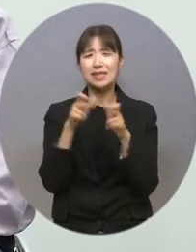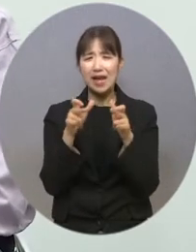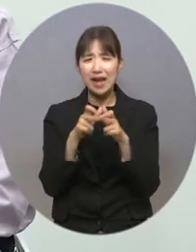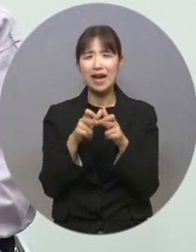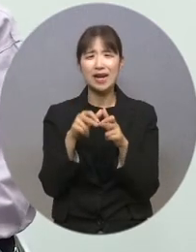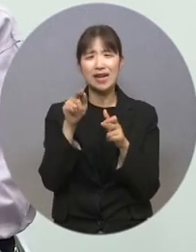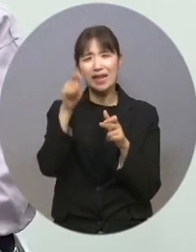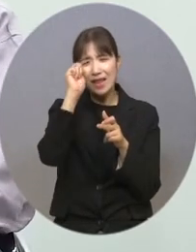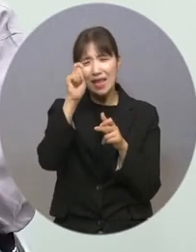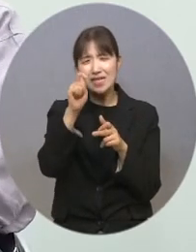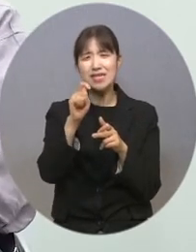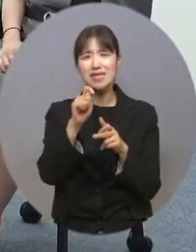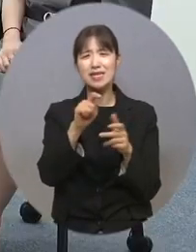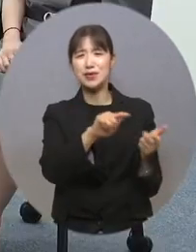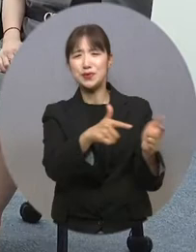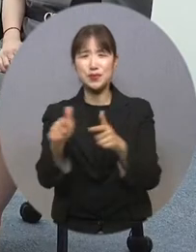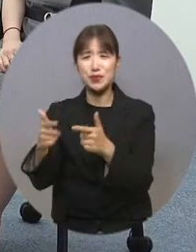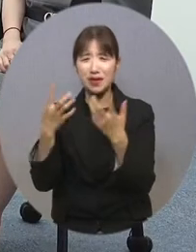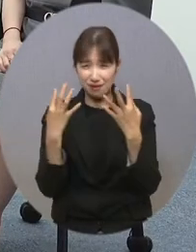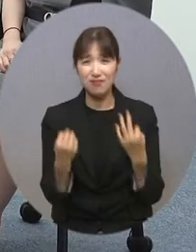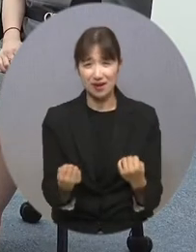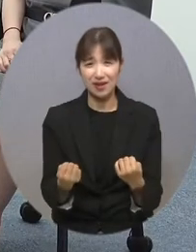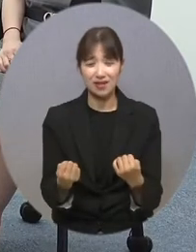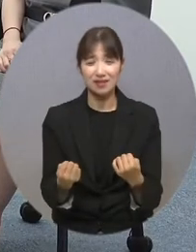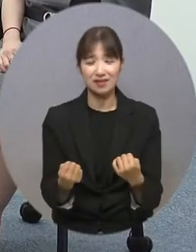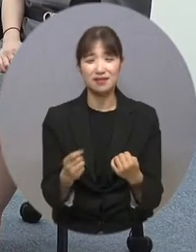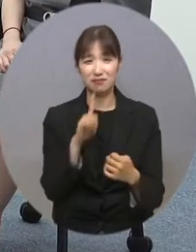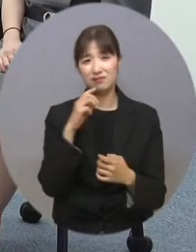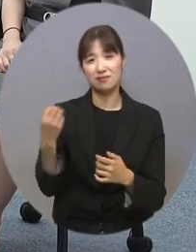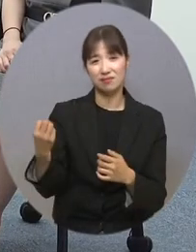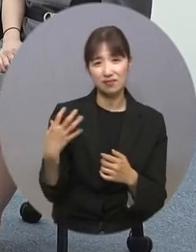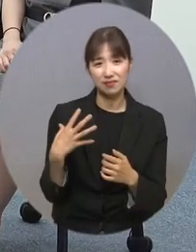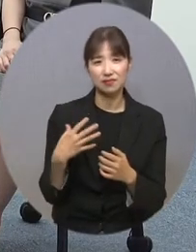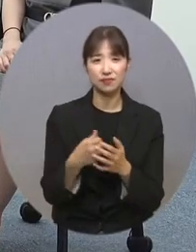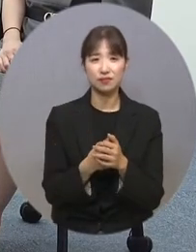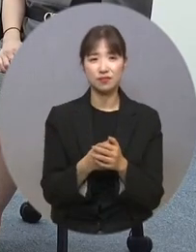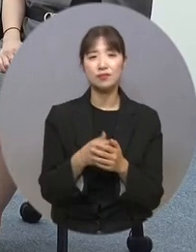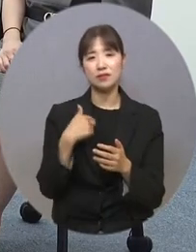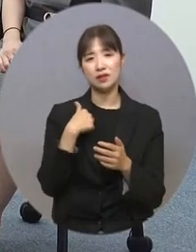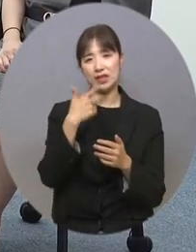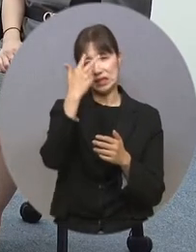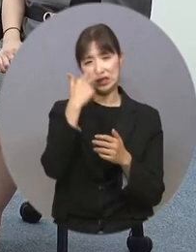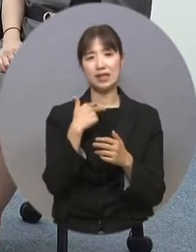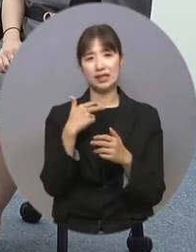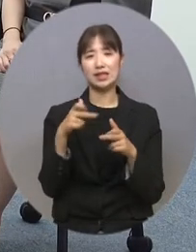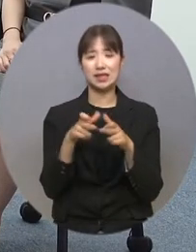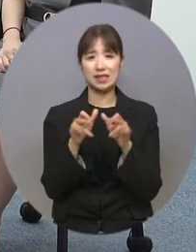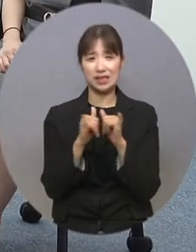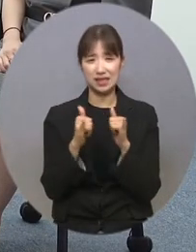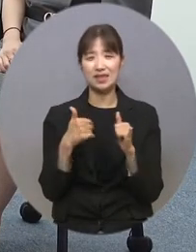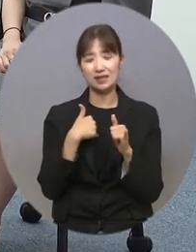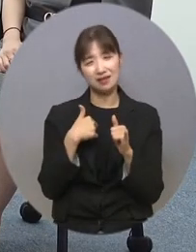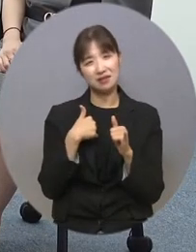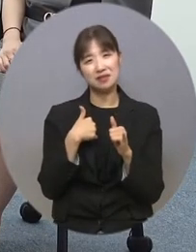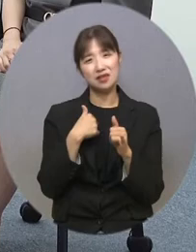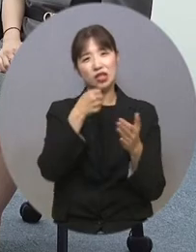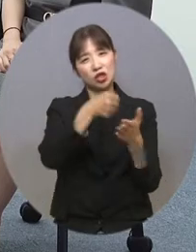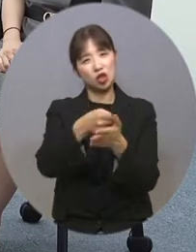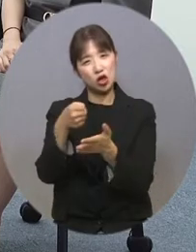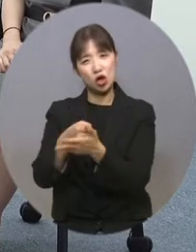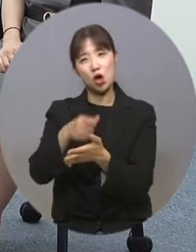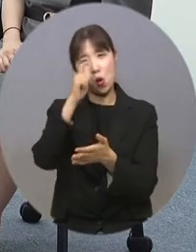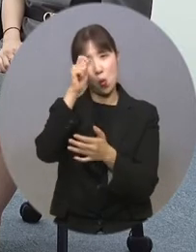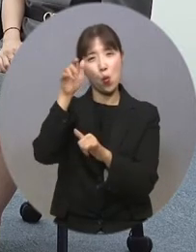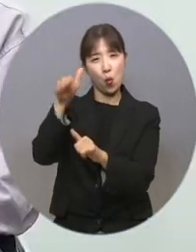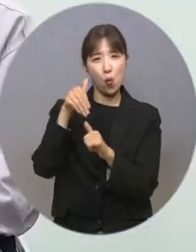다이를 이용한 택시가 다르다고 벌써 요 네 되셨네요 해외 이게 시각 등이 저는 저것 여 근데 정해 진